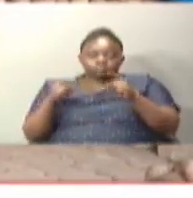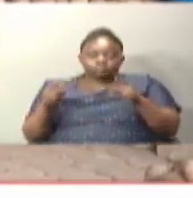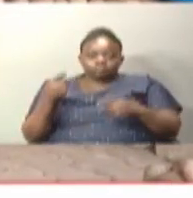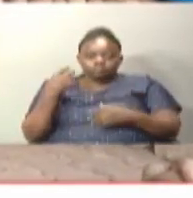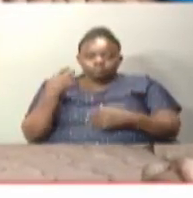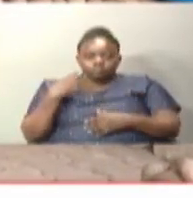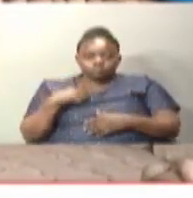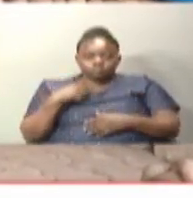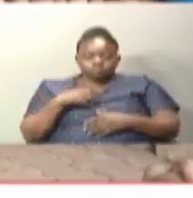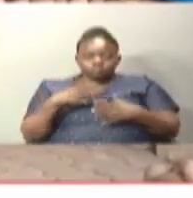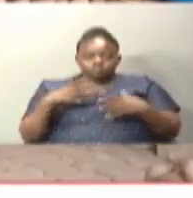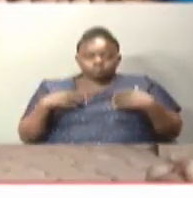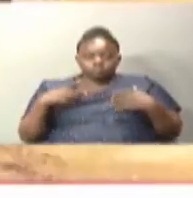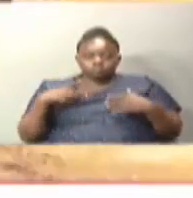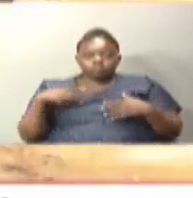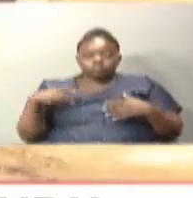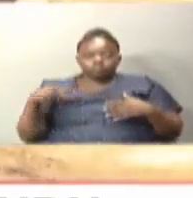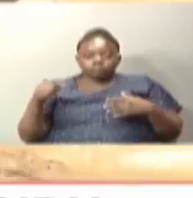twabalabira.